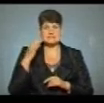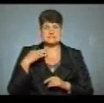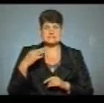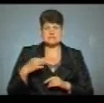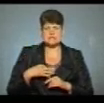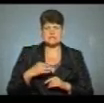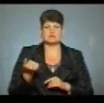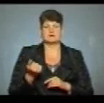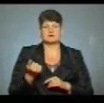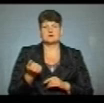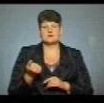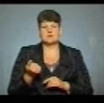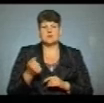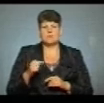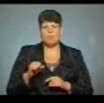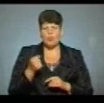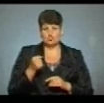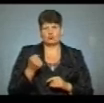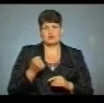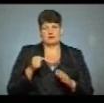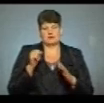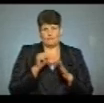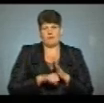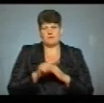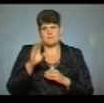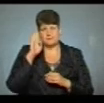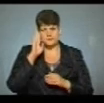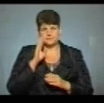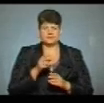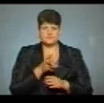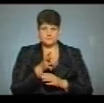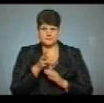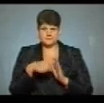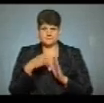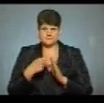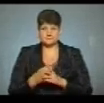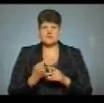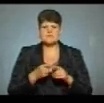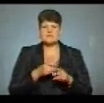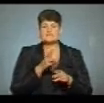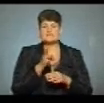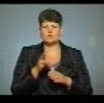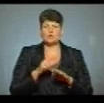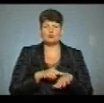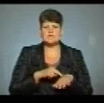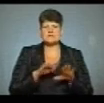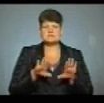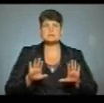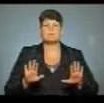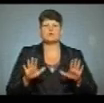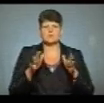загиблого. Вбивство він знімав на камеру. Подробиці у сюжеті. Це оперативне відео поліції з місця